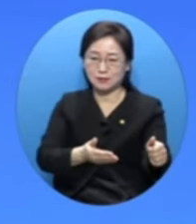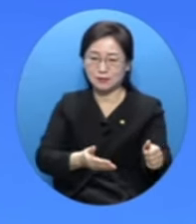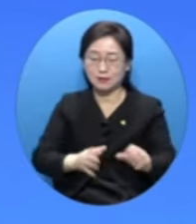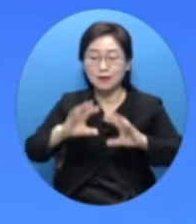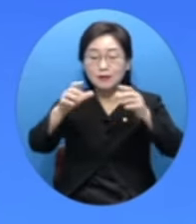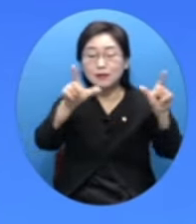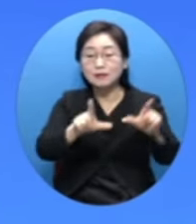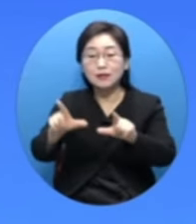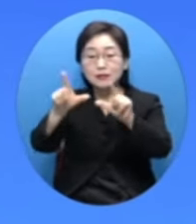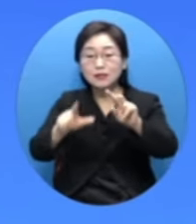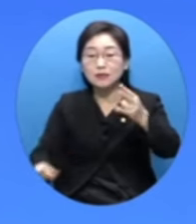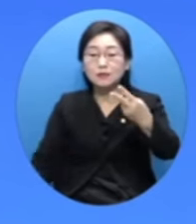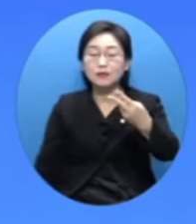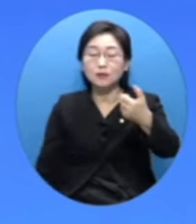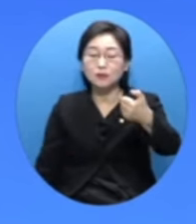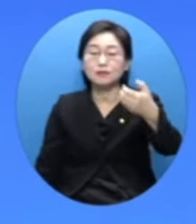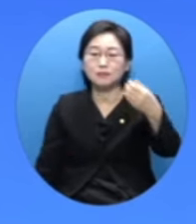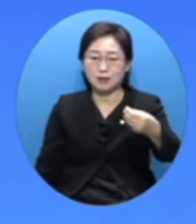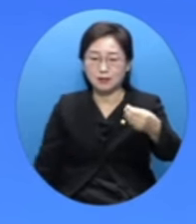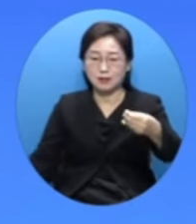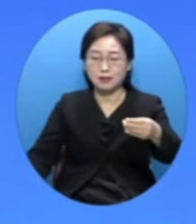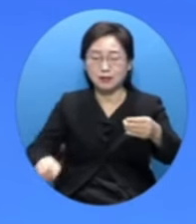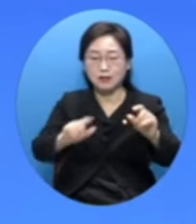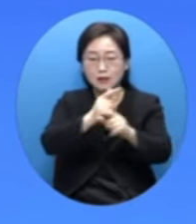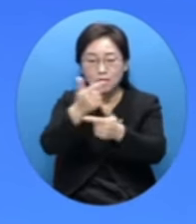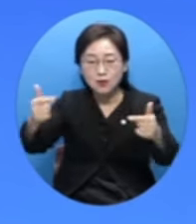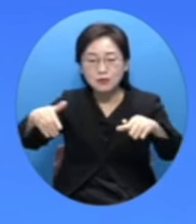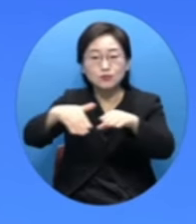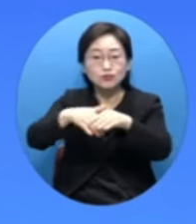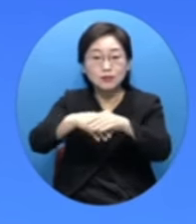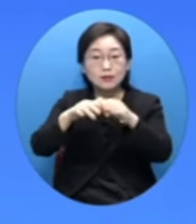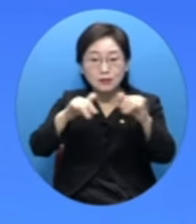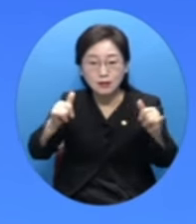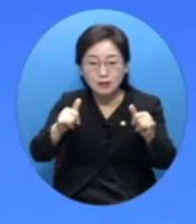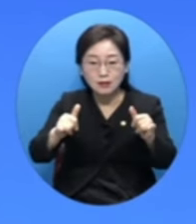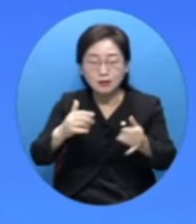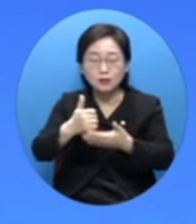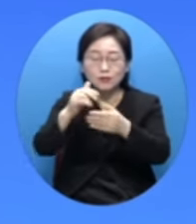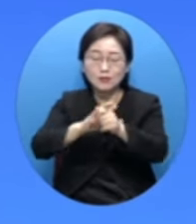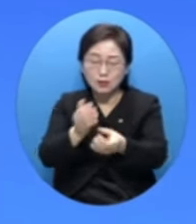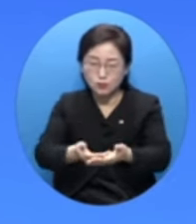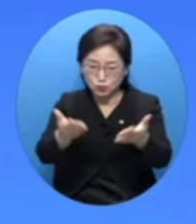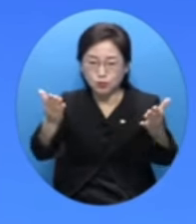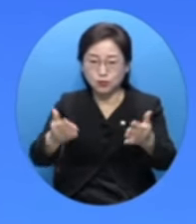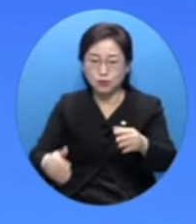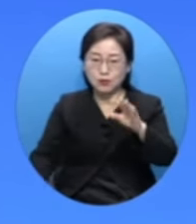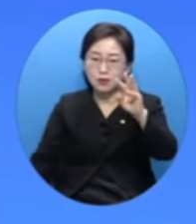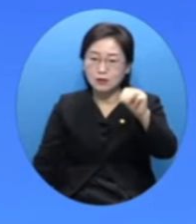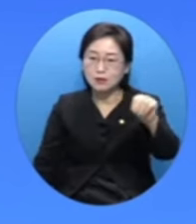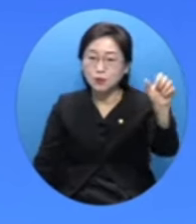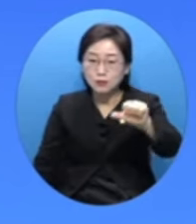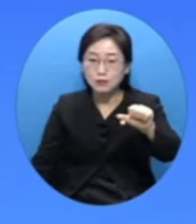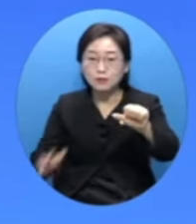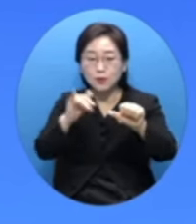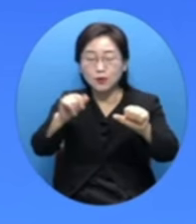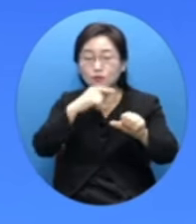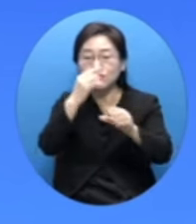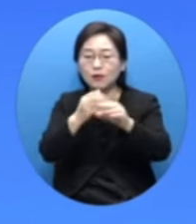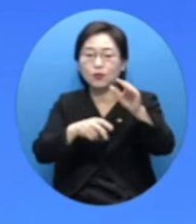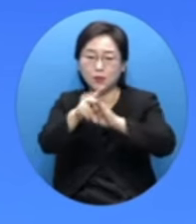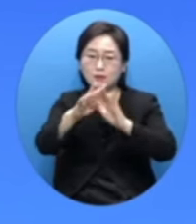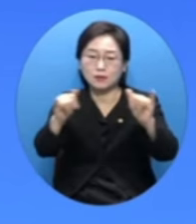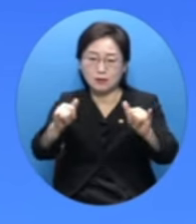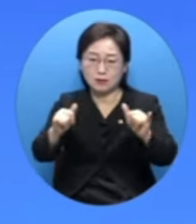있는 250만 다문화 가족들을 주의 사랑으로 품어야 되는 것입니다. 3만 5천 탈북자들을 주의 사랑으로 품어야 되는